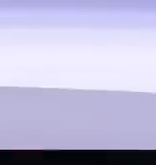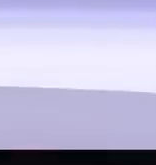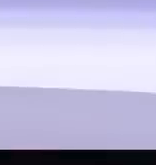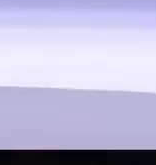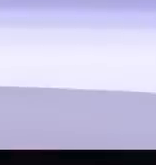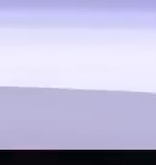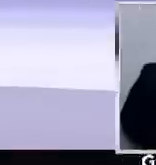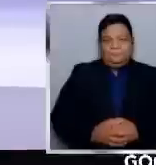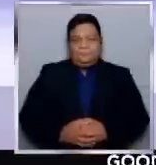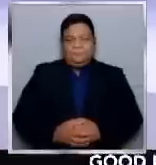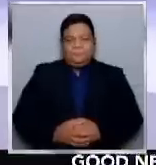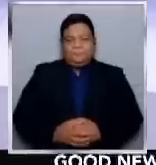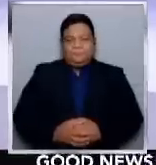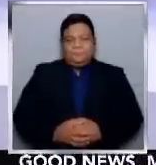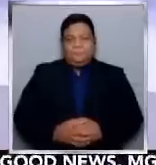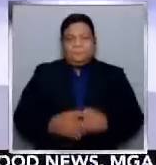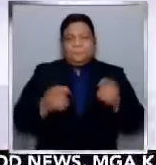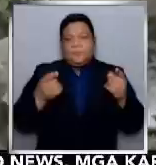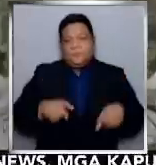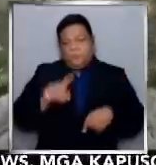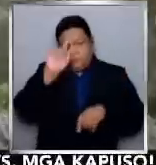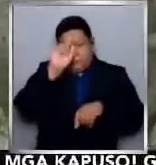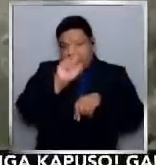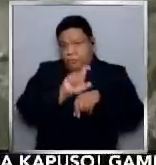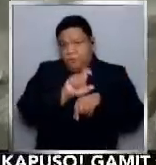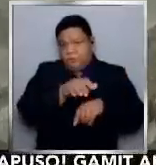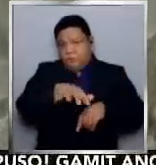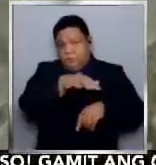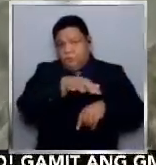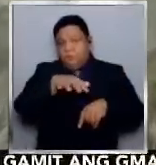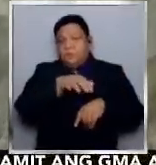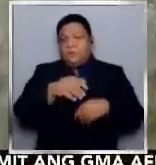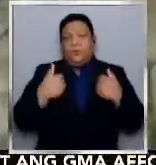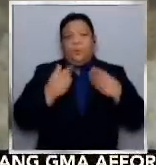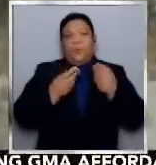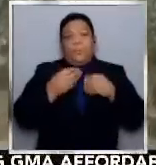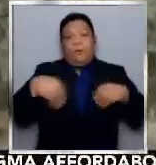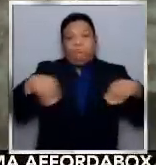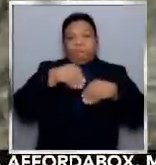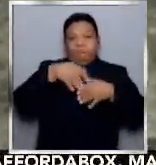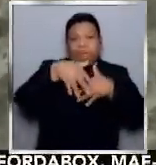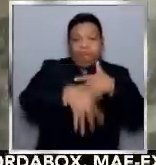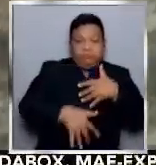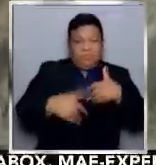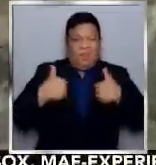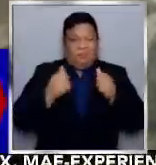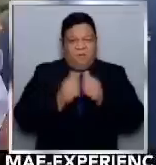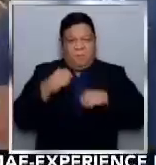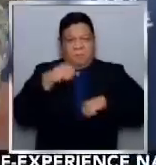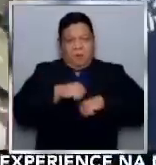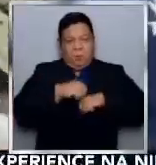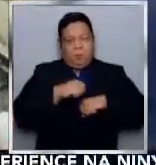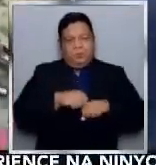Isang patay sa landslide sa Turkey. Batay sa ilang ulat, may malalaking bato na bumagsak kasunod ng pagguho ng lupa. Dalawang bumabiyaheng semi-truck